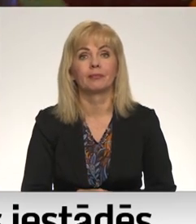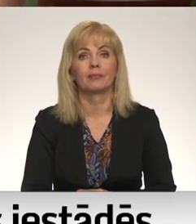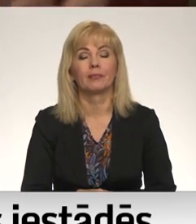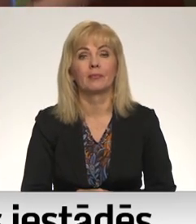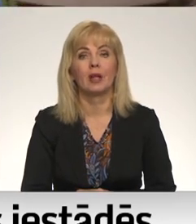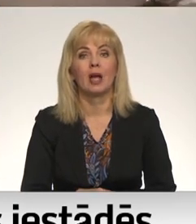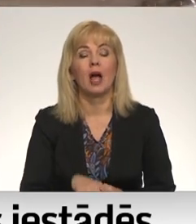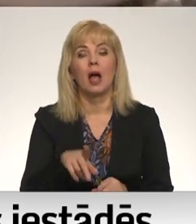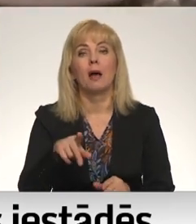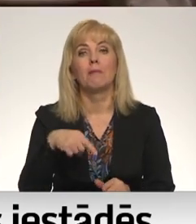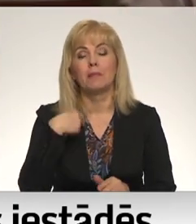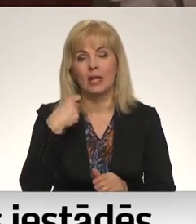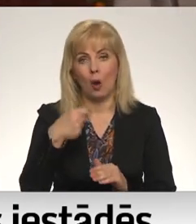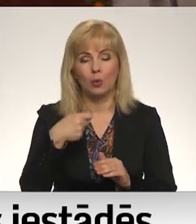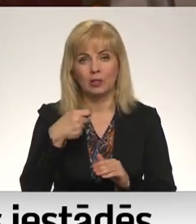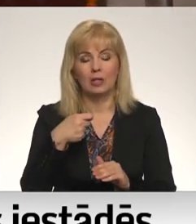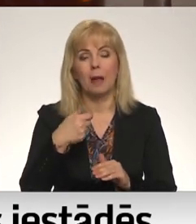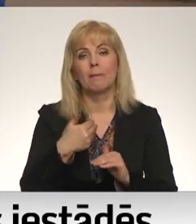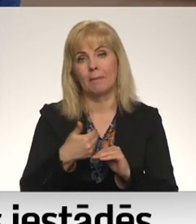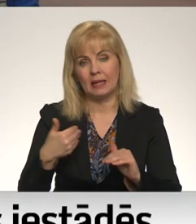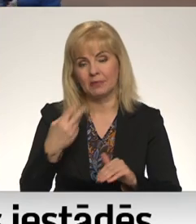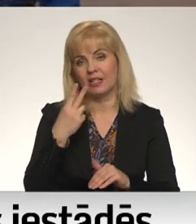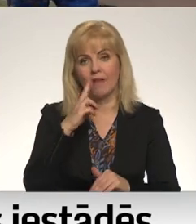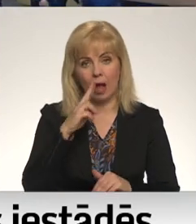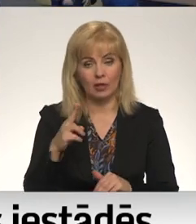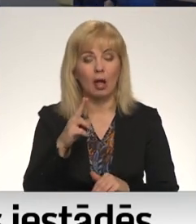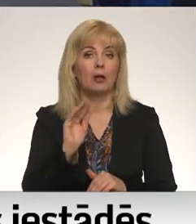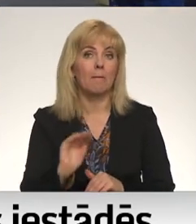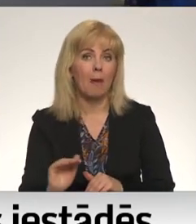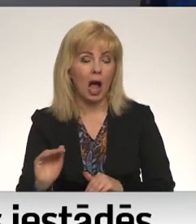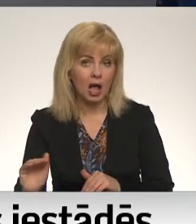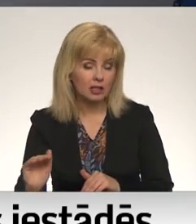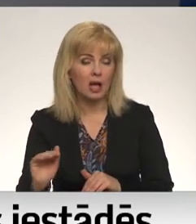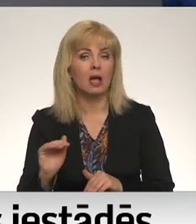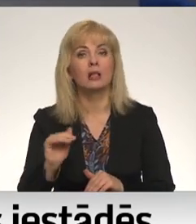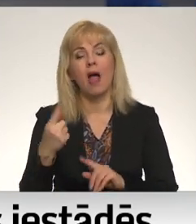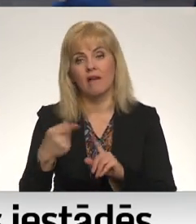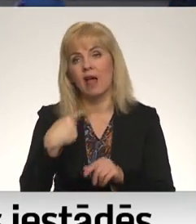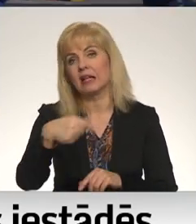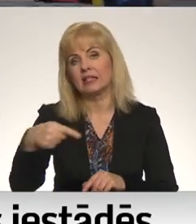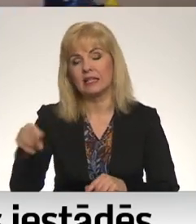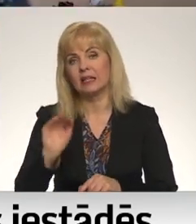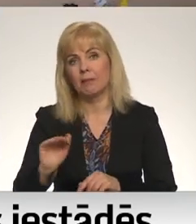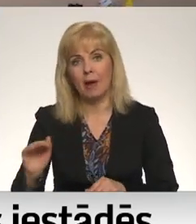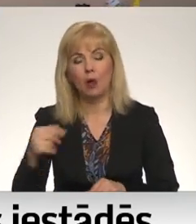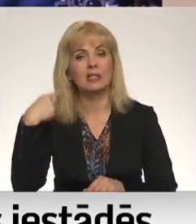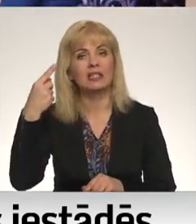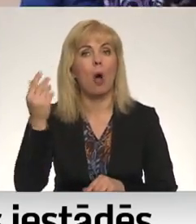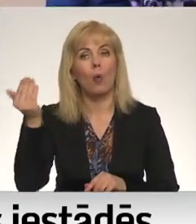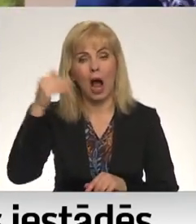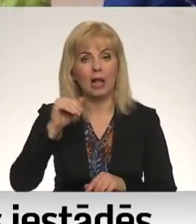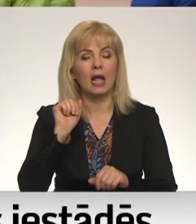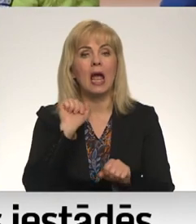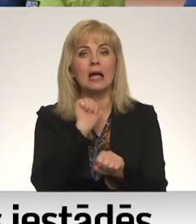Šie kadri bija uzņemti pirms nepilnām divām nedēļām. Tagad mazais Konstantīns un vēl pāris bērni dārziņā Salkalnē Salaspilī